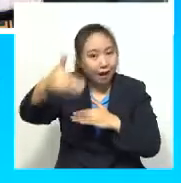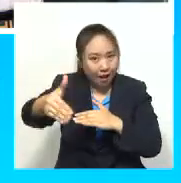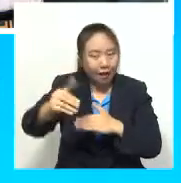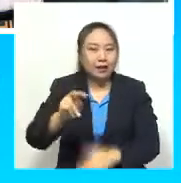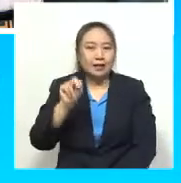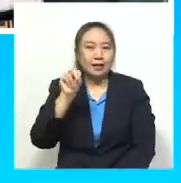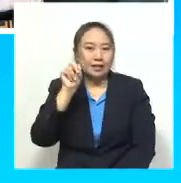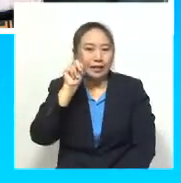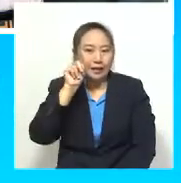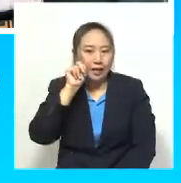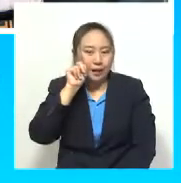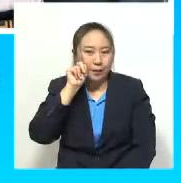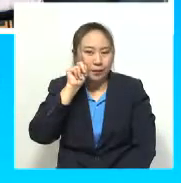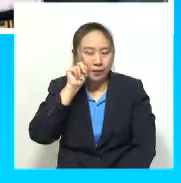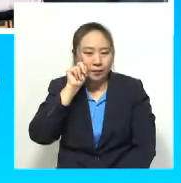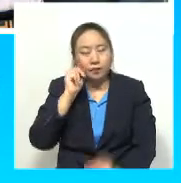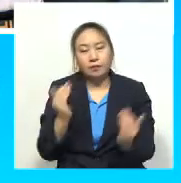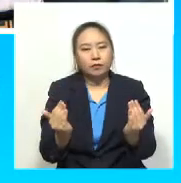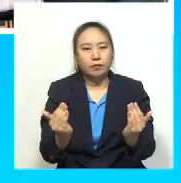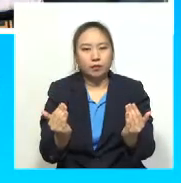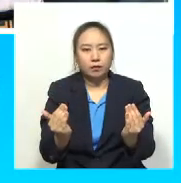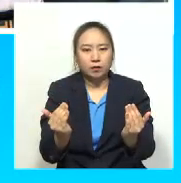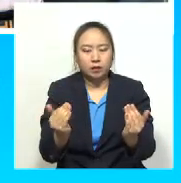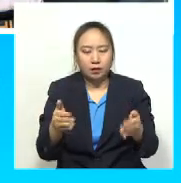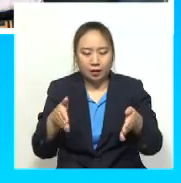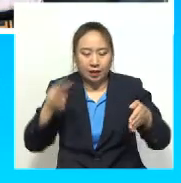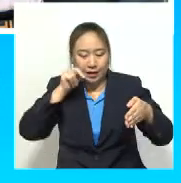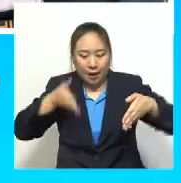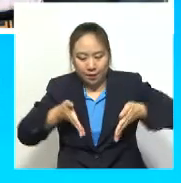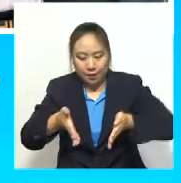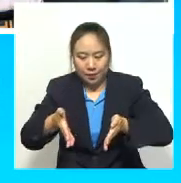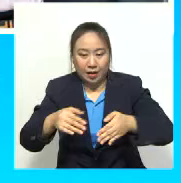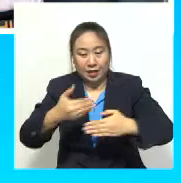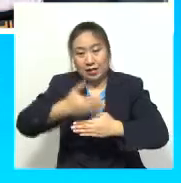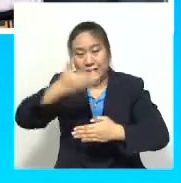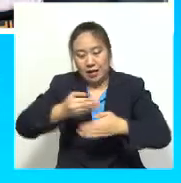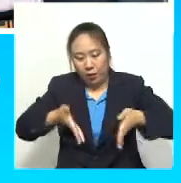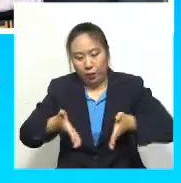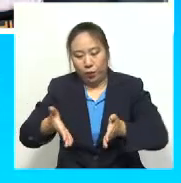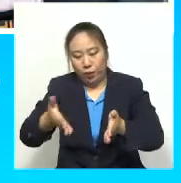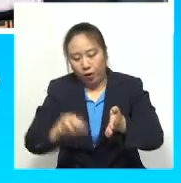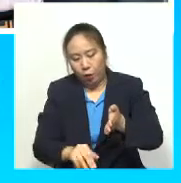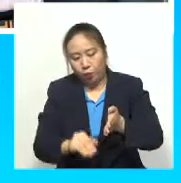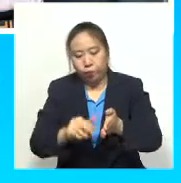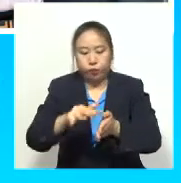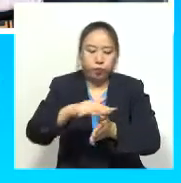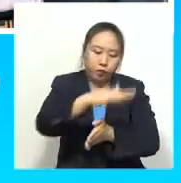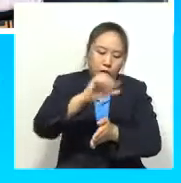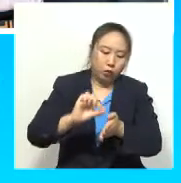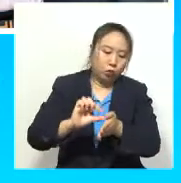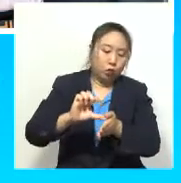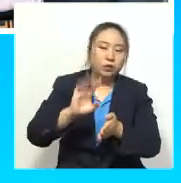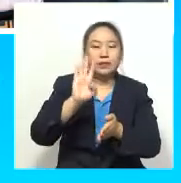ดับสันสปินเวย์หรือสันทางระบายน้ำลดประมาณสัก40เซนนะครับ40เซนนะ